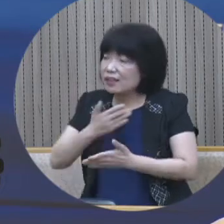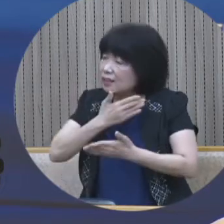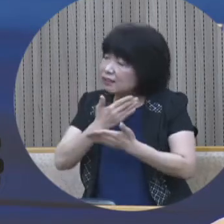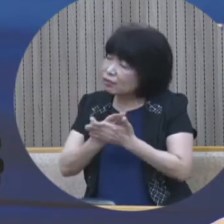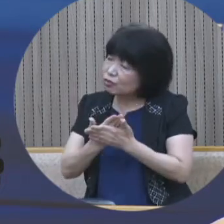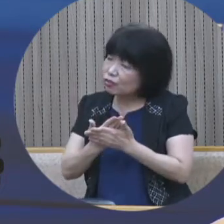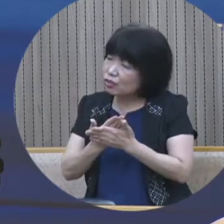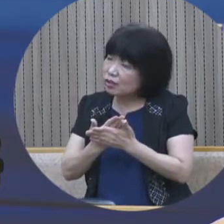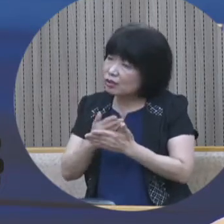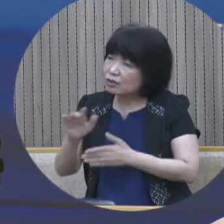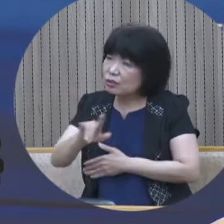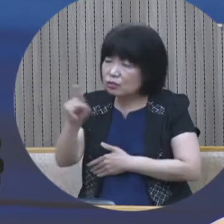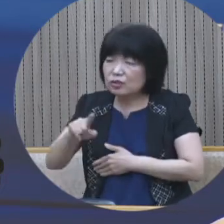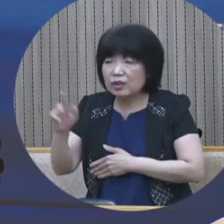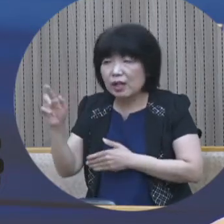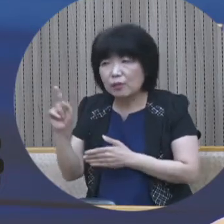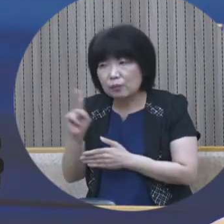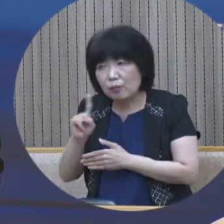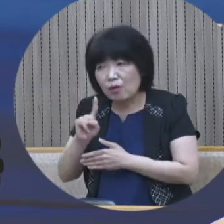중요해요. 우리가 어떤 일을